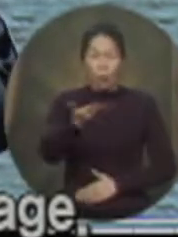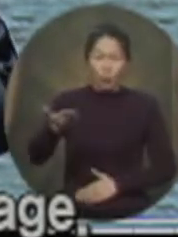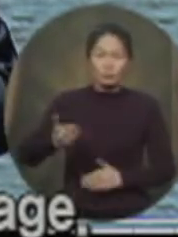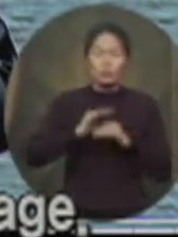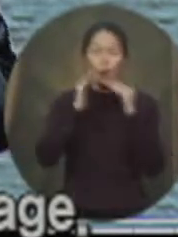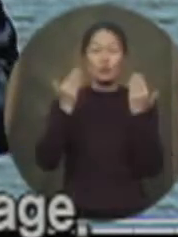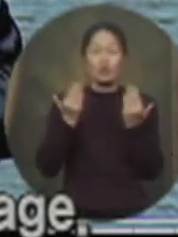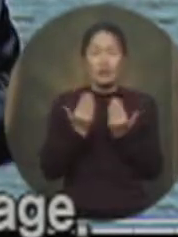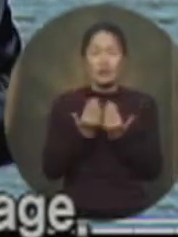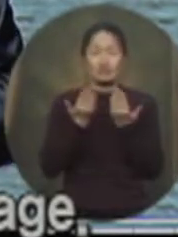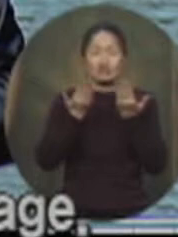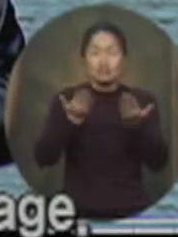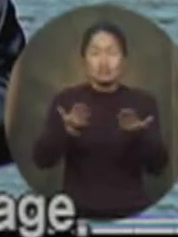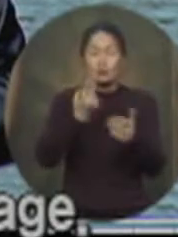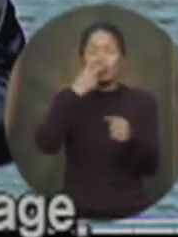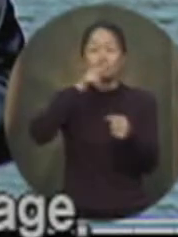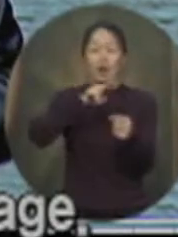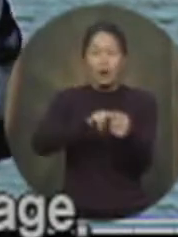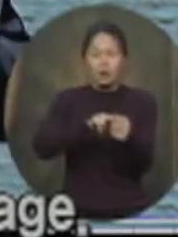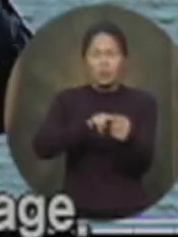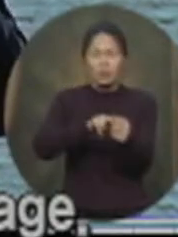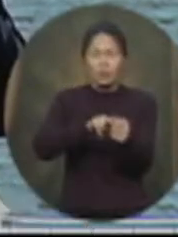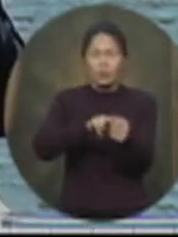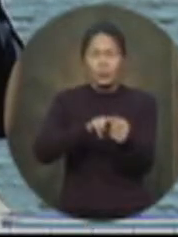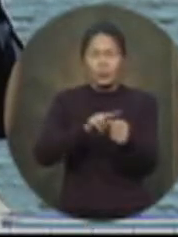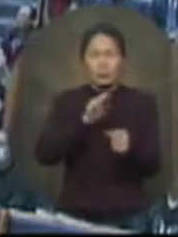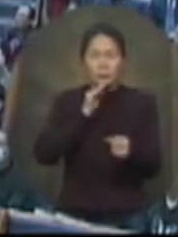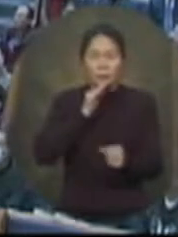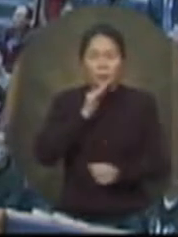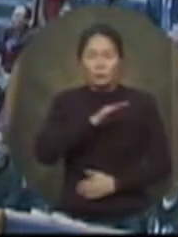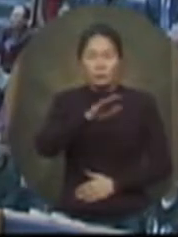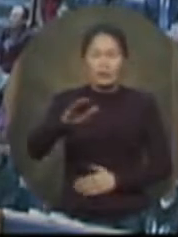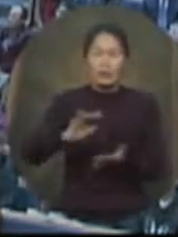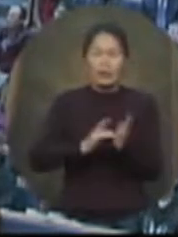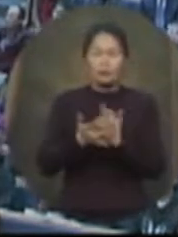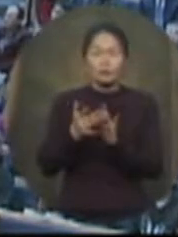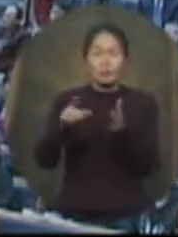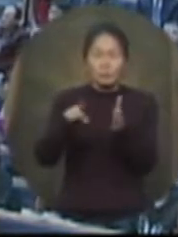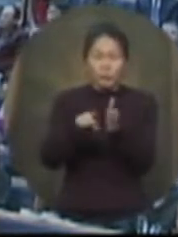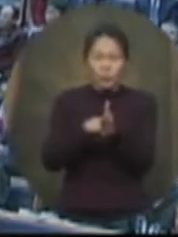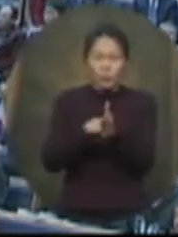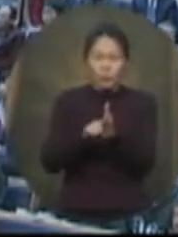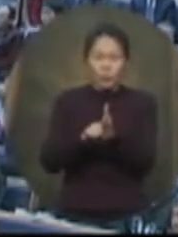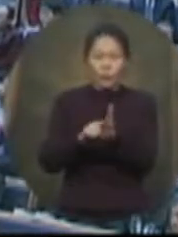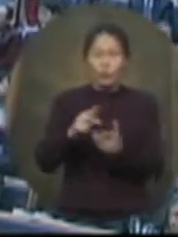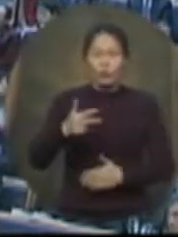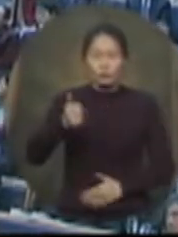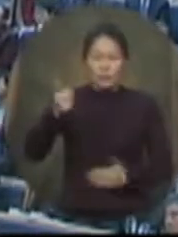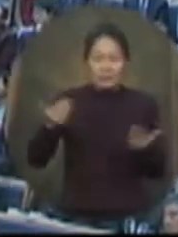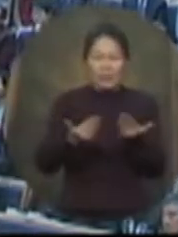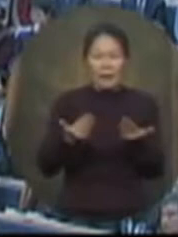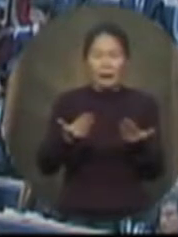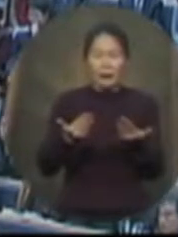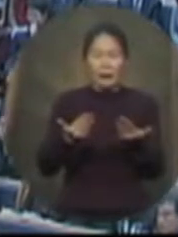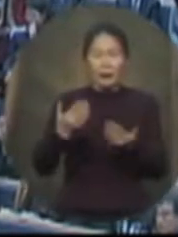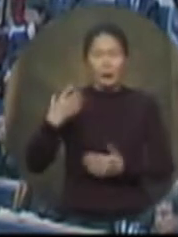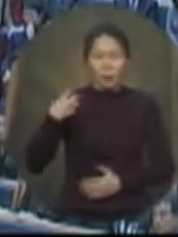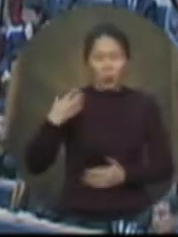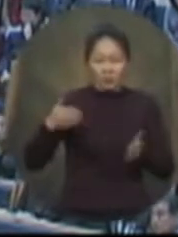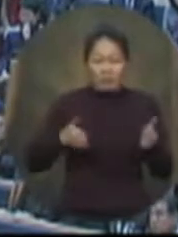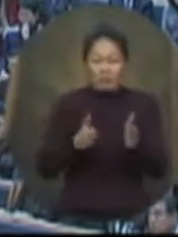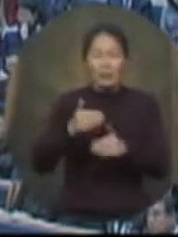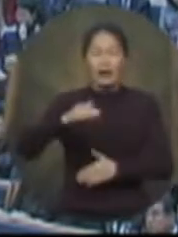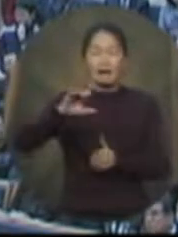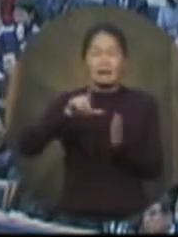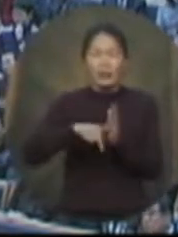모두에게 주시는 도전은 우리가 예수님 믿고 5 주 의 삶의 길을 갈 때에 환란